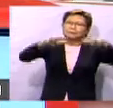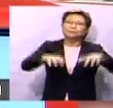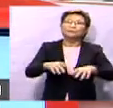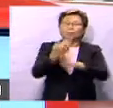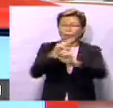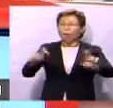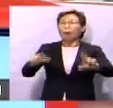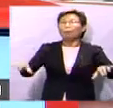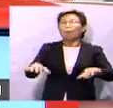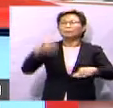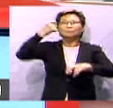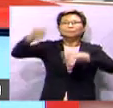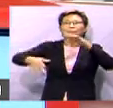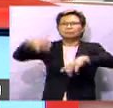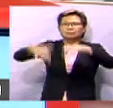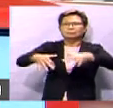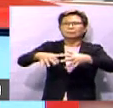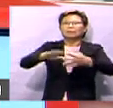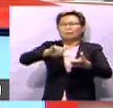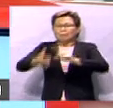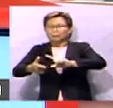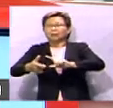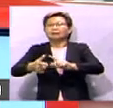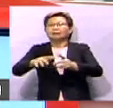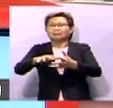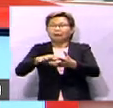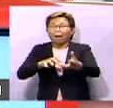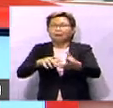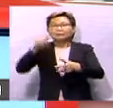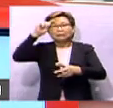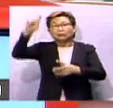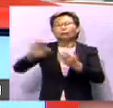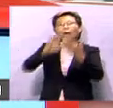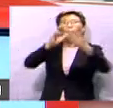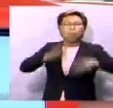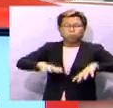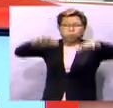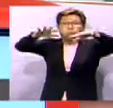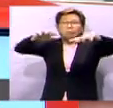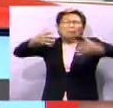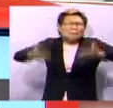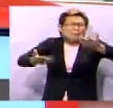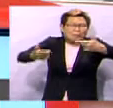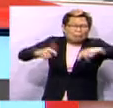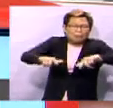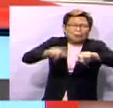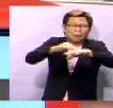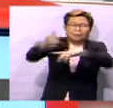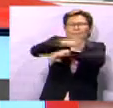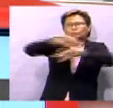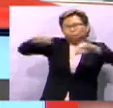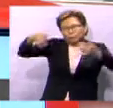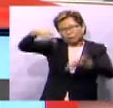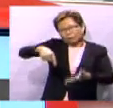itu dilakukan Sekretariat Pengurusan Bencana Terengganu bagi menghadapi fenomena air pasang besar yang dijangka berlaku Jumaat ini.